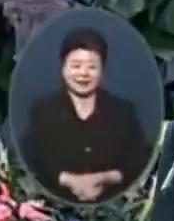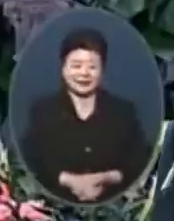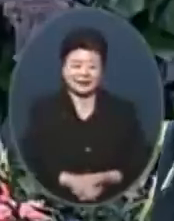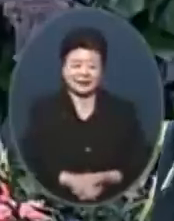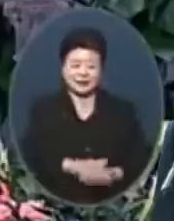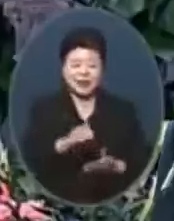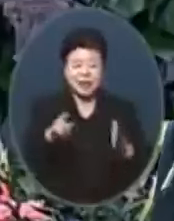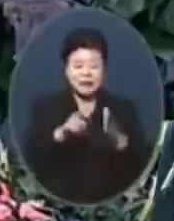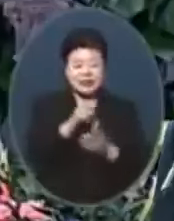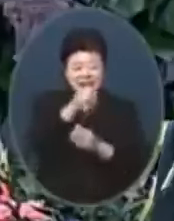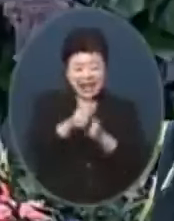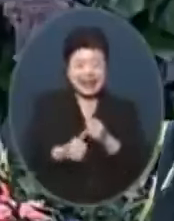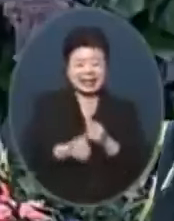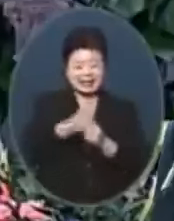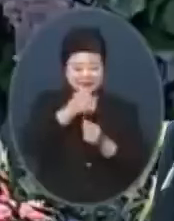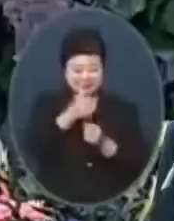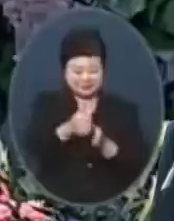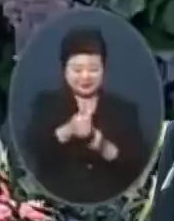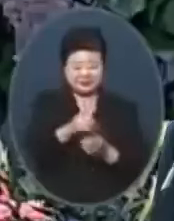우리가 믿는 하나님은